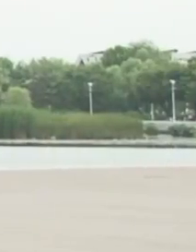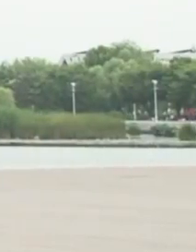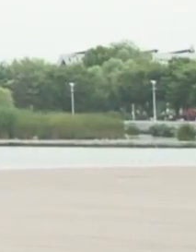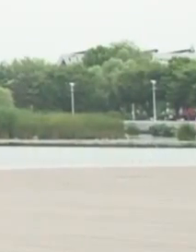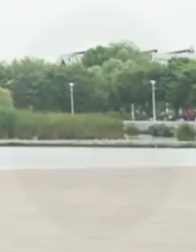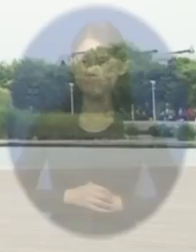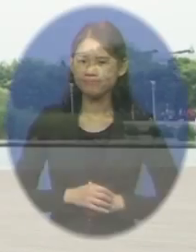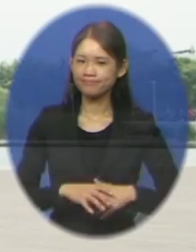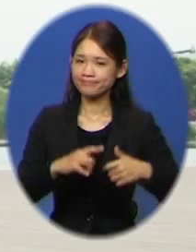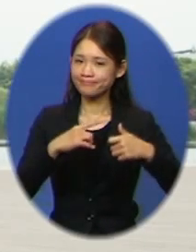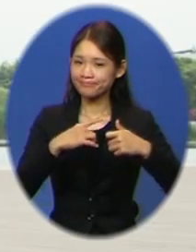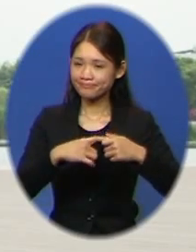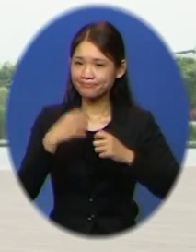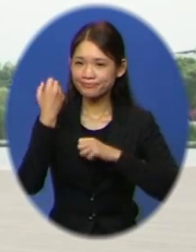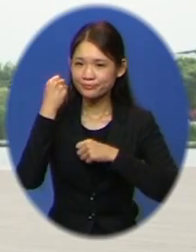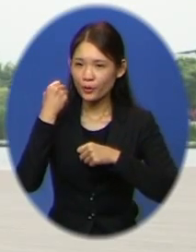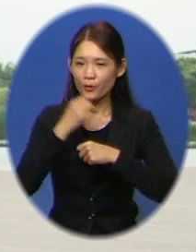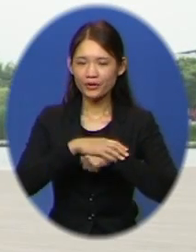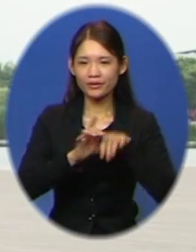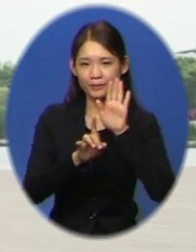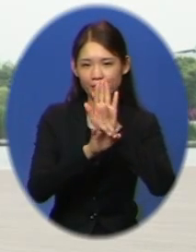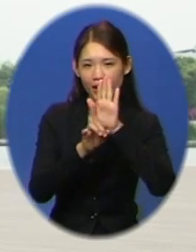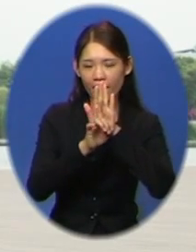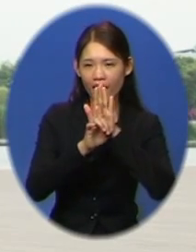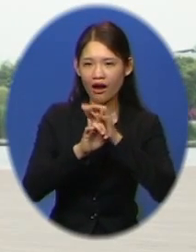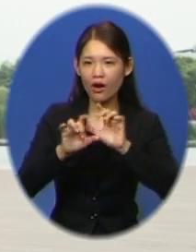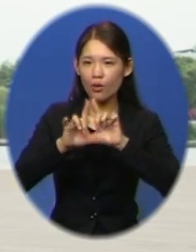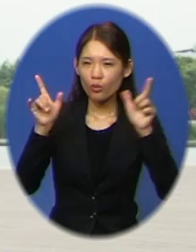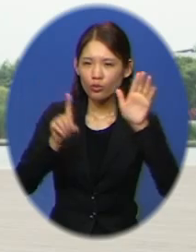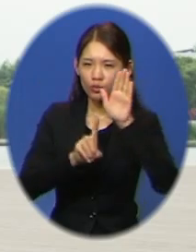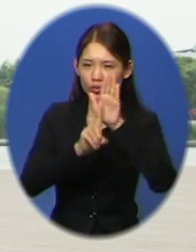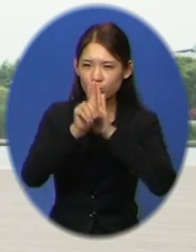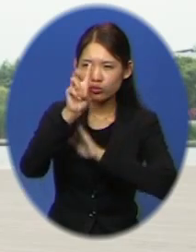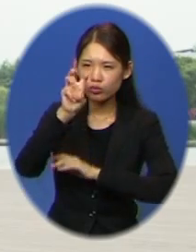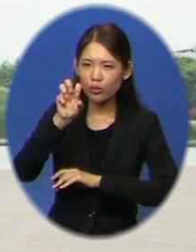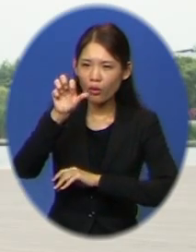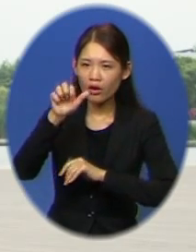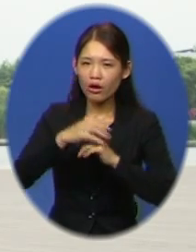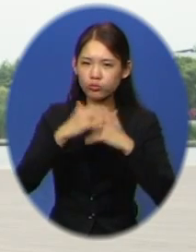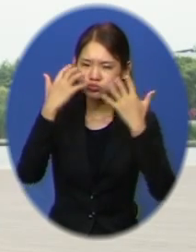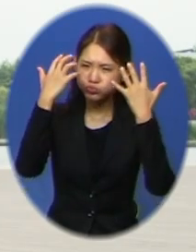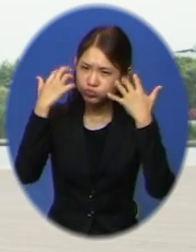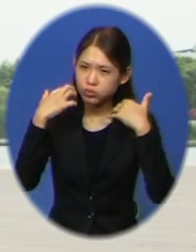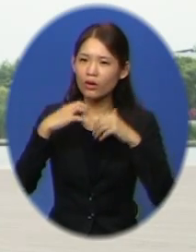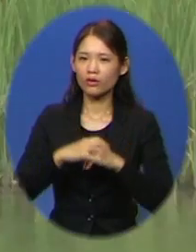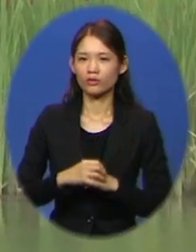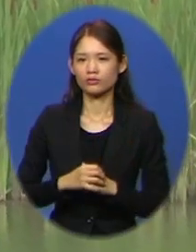첫 공연을 하는 날은 35도가 넘는 날씨 속에 진행되었습니다.